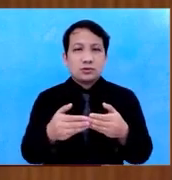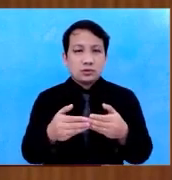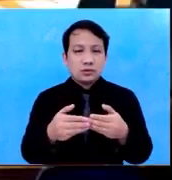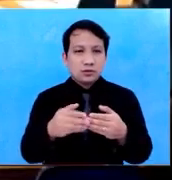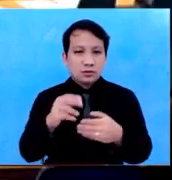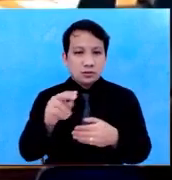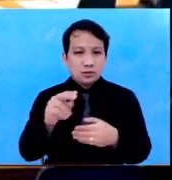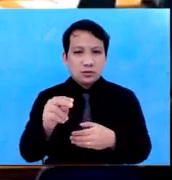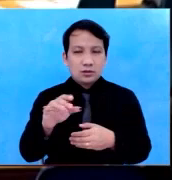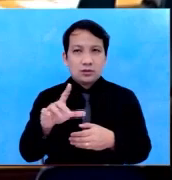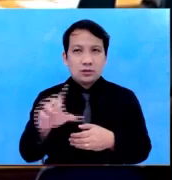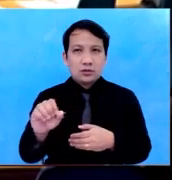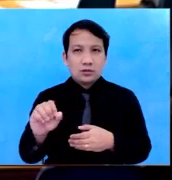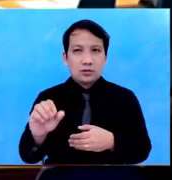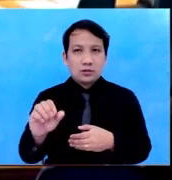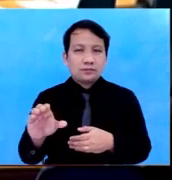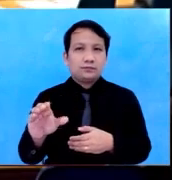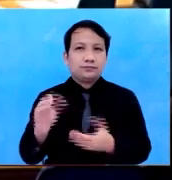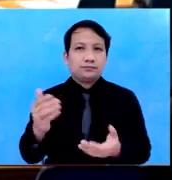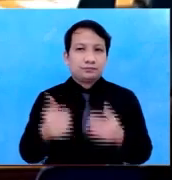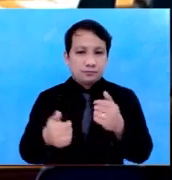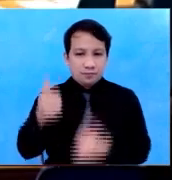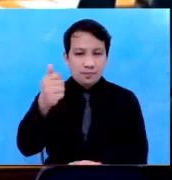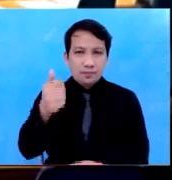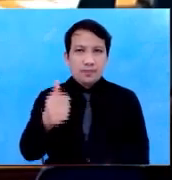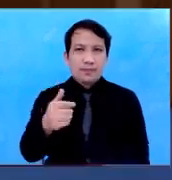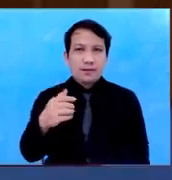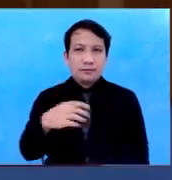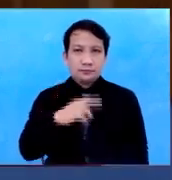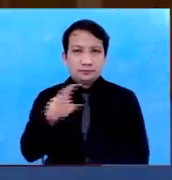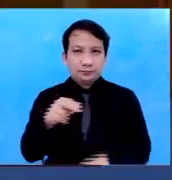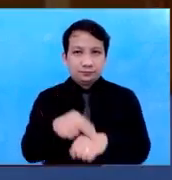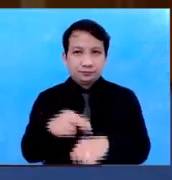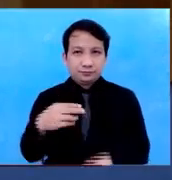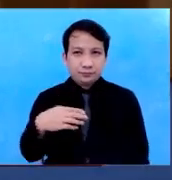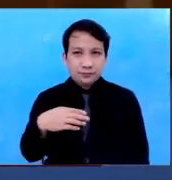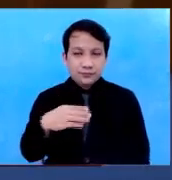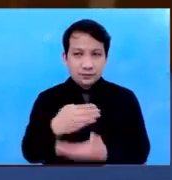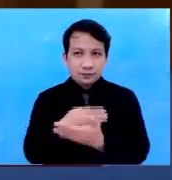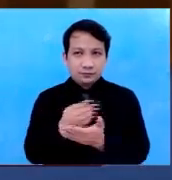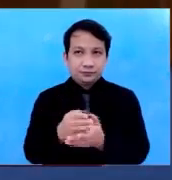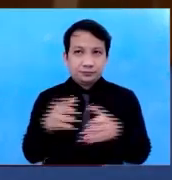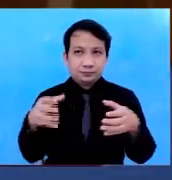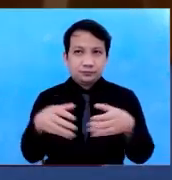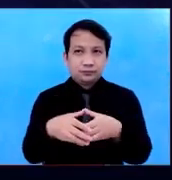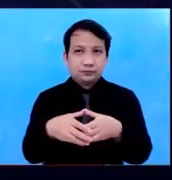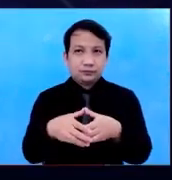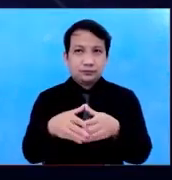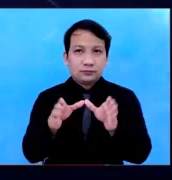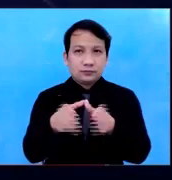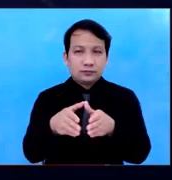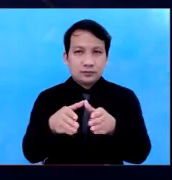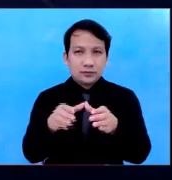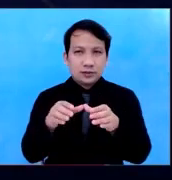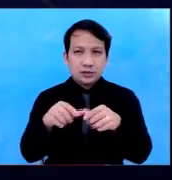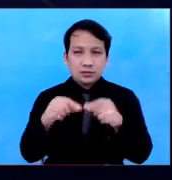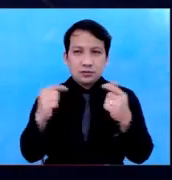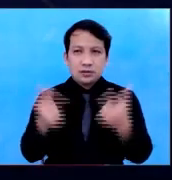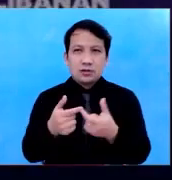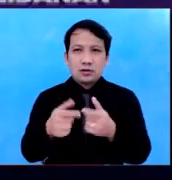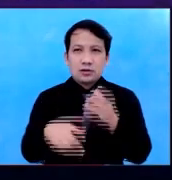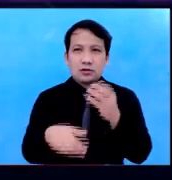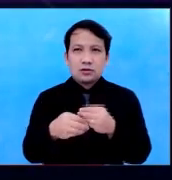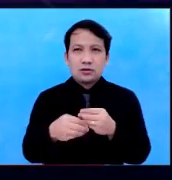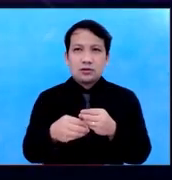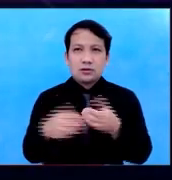ELCAC. Ngayong pasado na sa Kamara ang National Budget, bumuo ng tinatawag na Small Committee ang mga mambabatas para